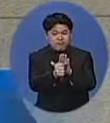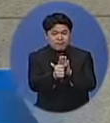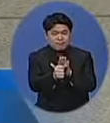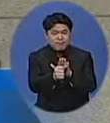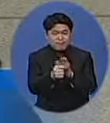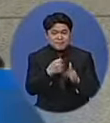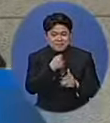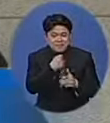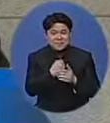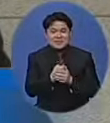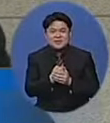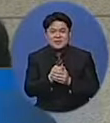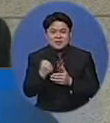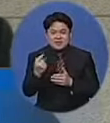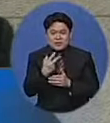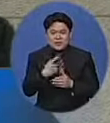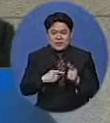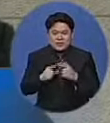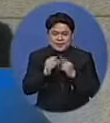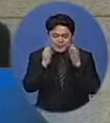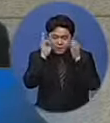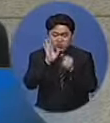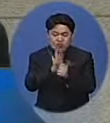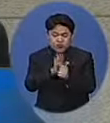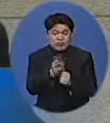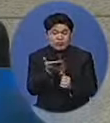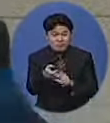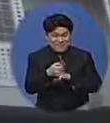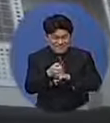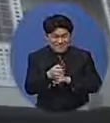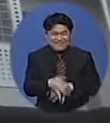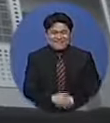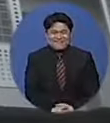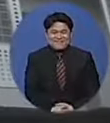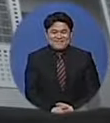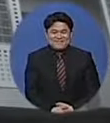잘 쓰이기를 바라고요. 우리 구에서 더 열심히 잘 챙기도록 하겠습니다.